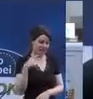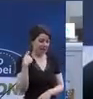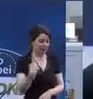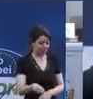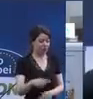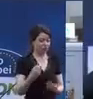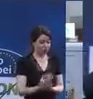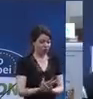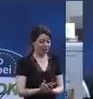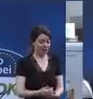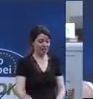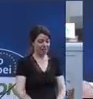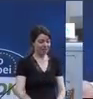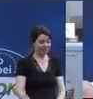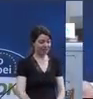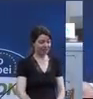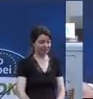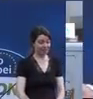che